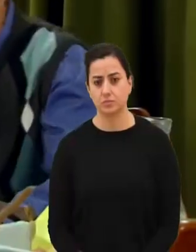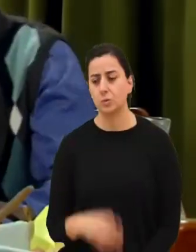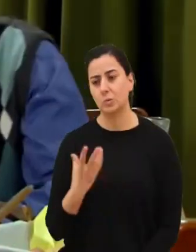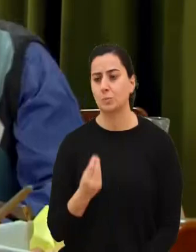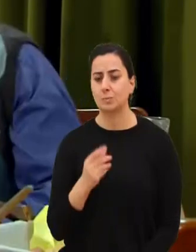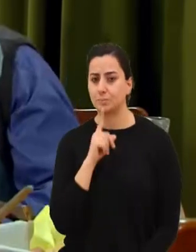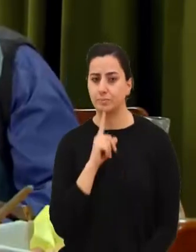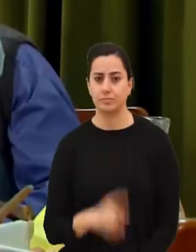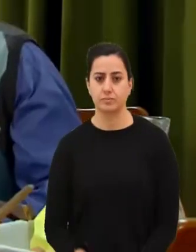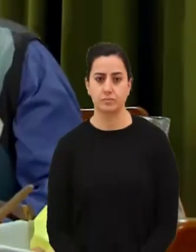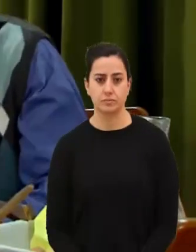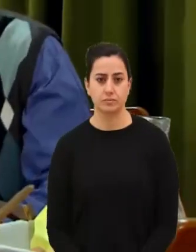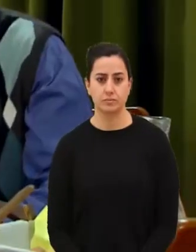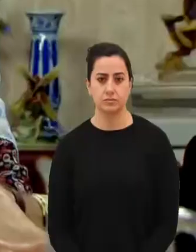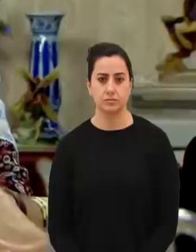Olur.